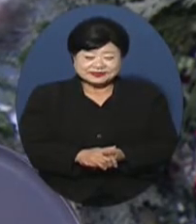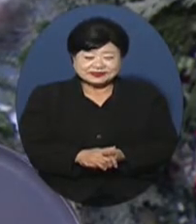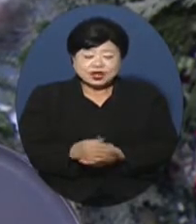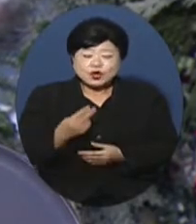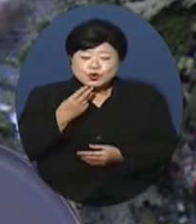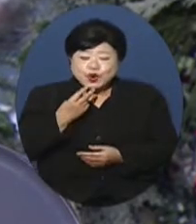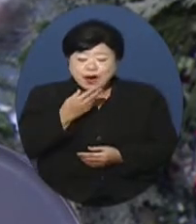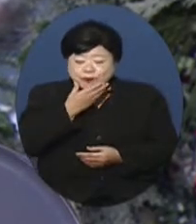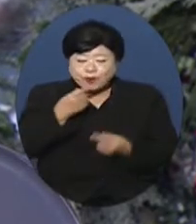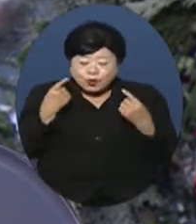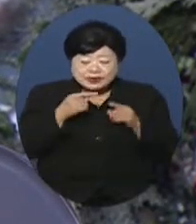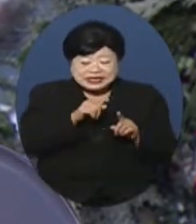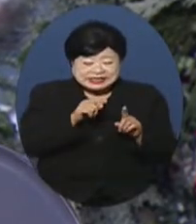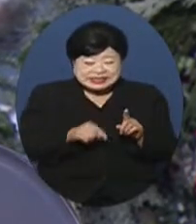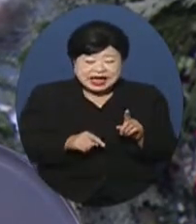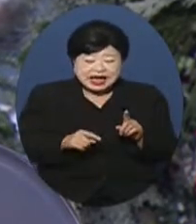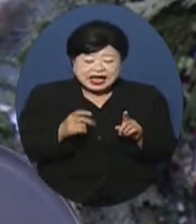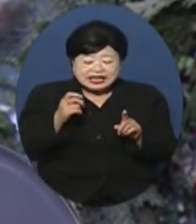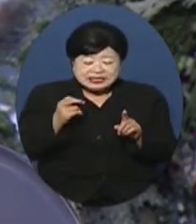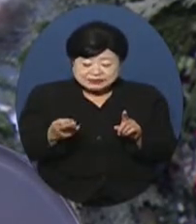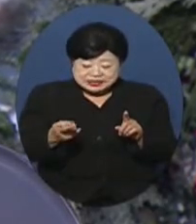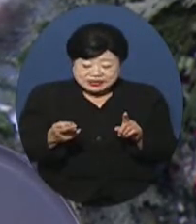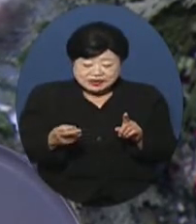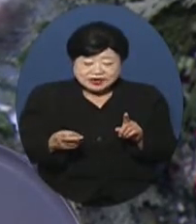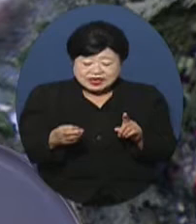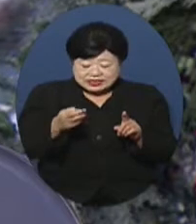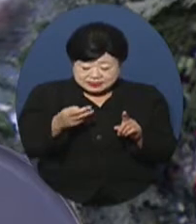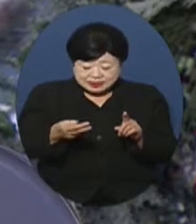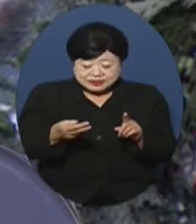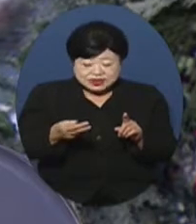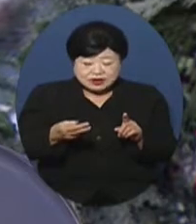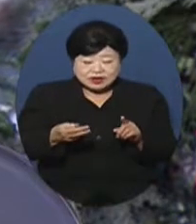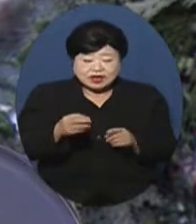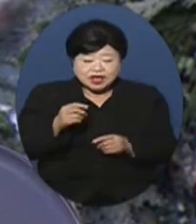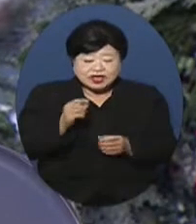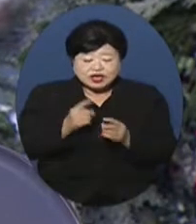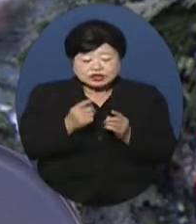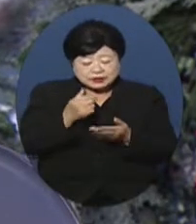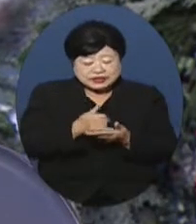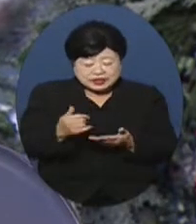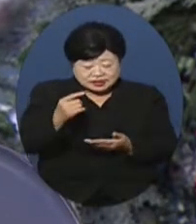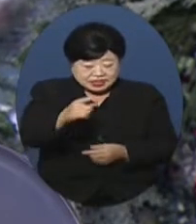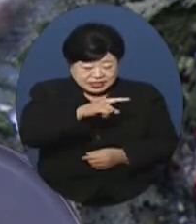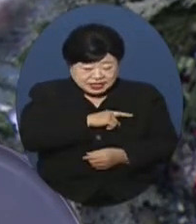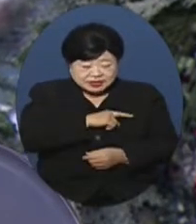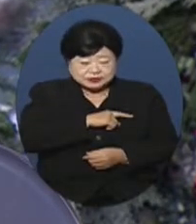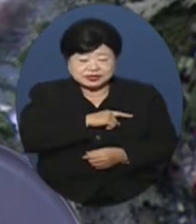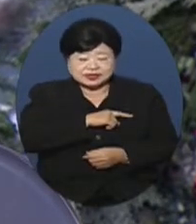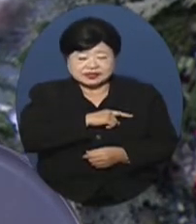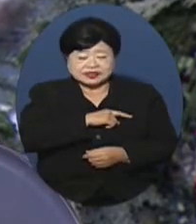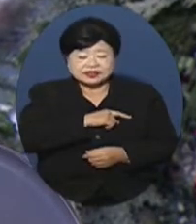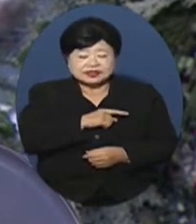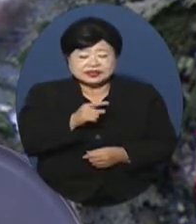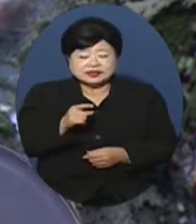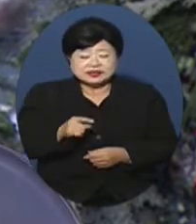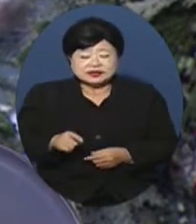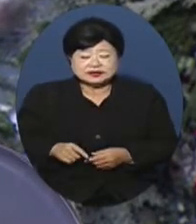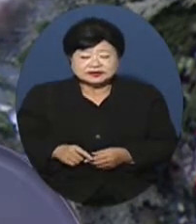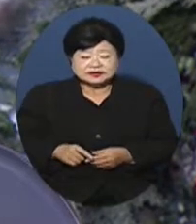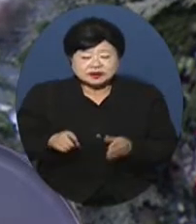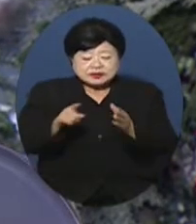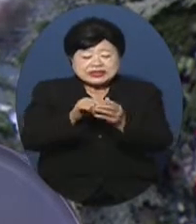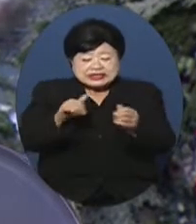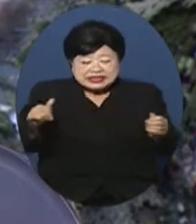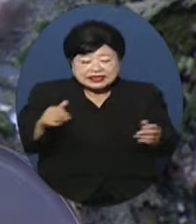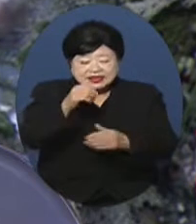또한 보움 1장 12 절로 13절에 영접하는 자 곧 또 이름을 끝난 자는